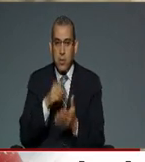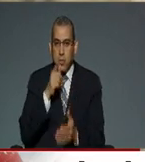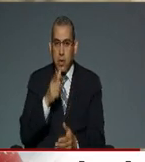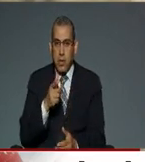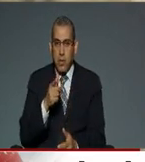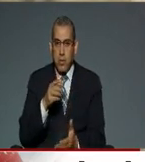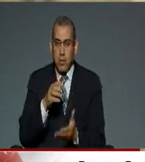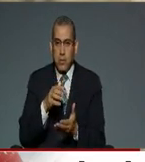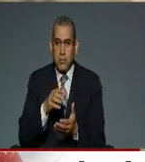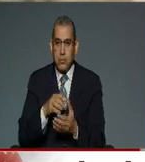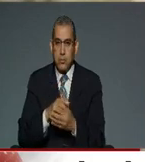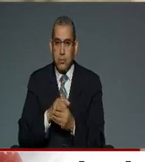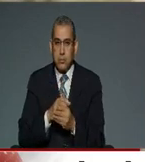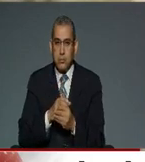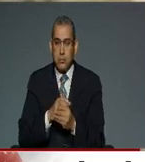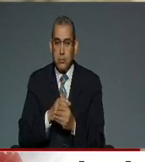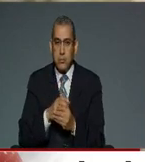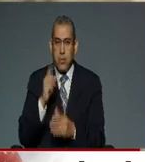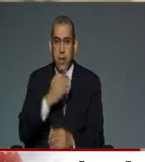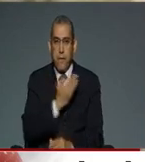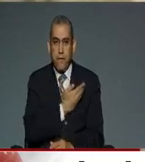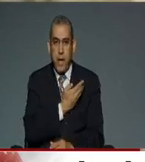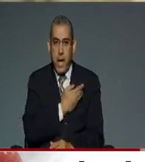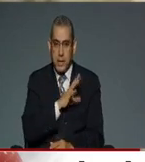الأزمة في غزة،